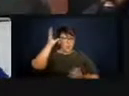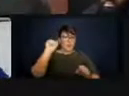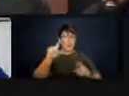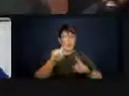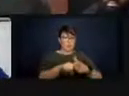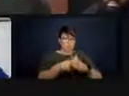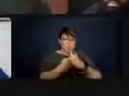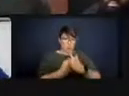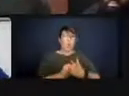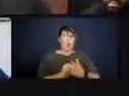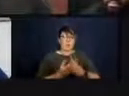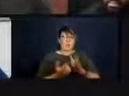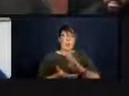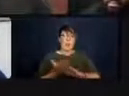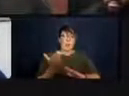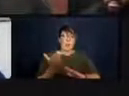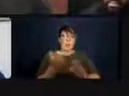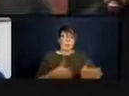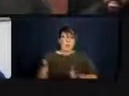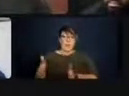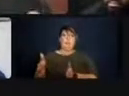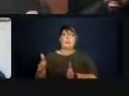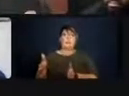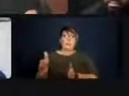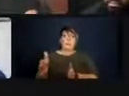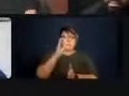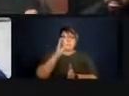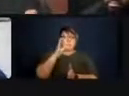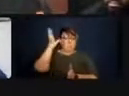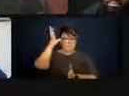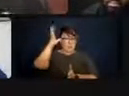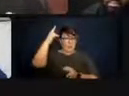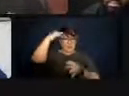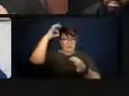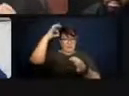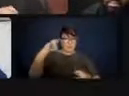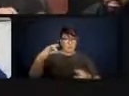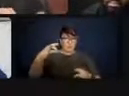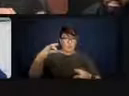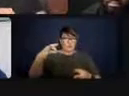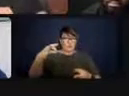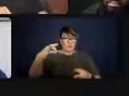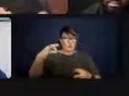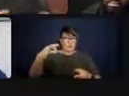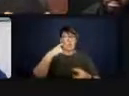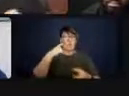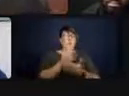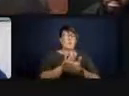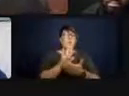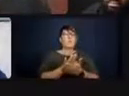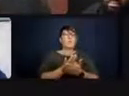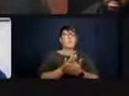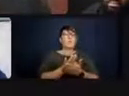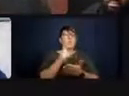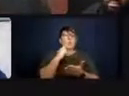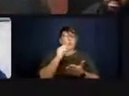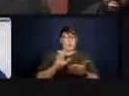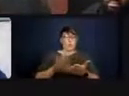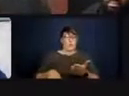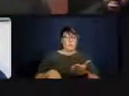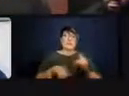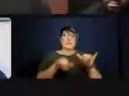Kwa hivyo wanafunzi hawa hawataondoka katika shule wadomo kwa wakati huu,